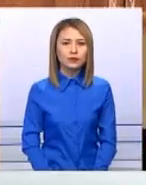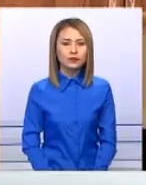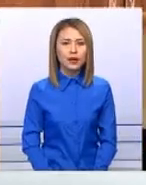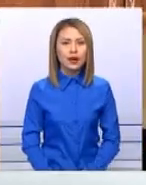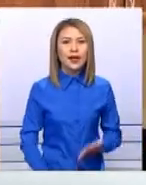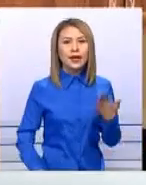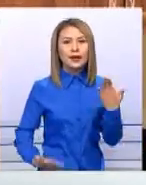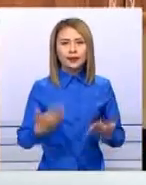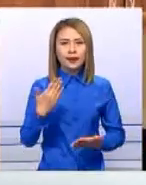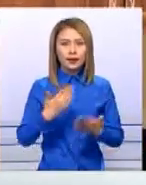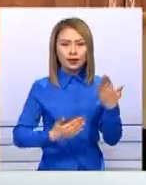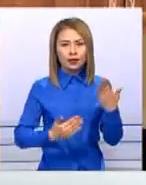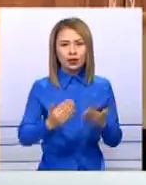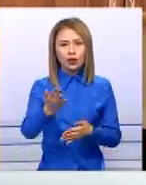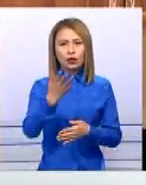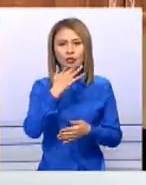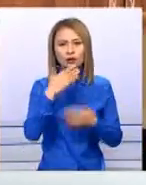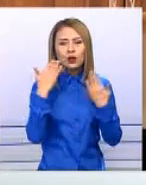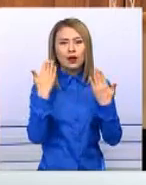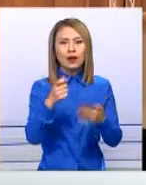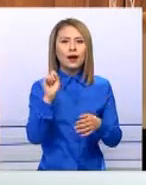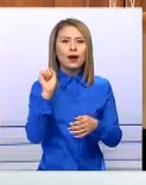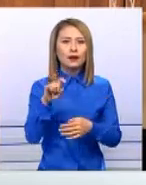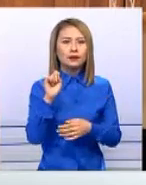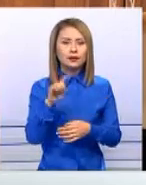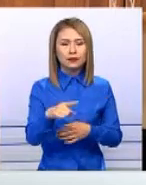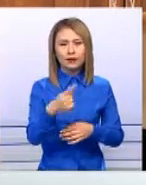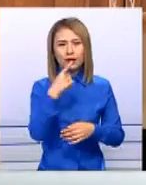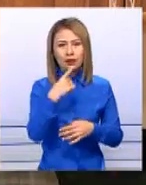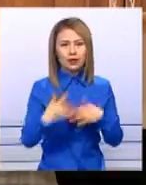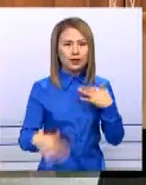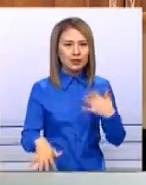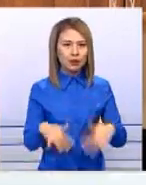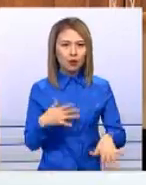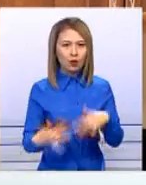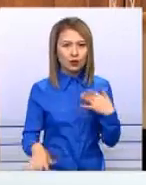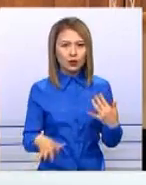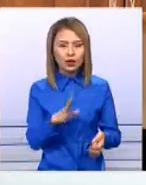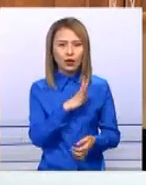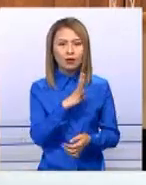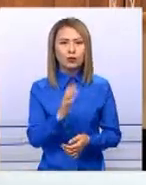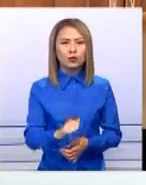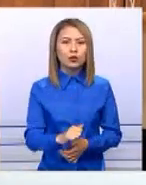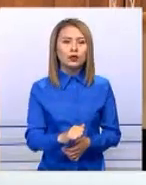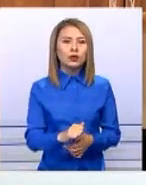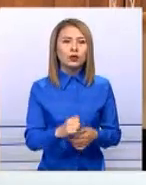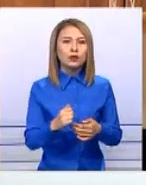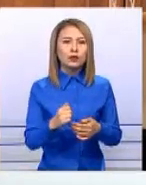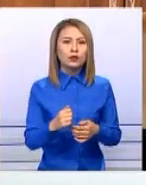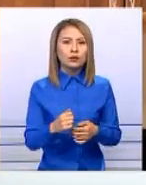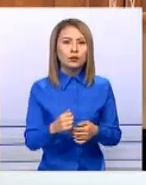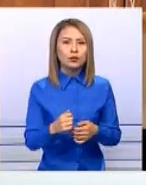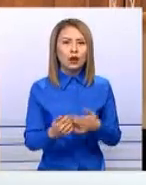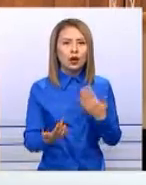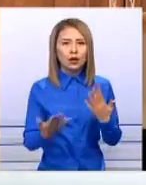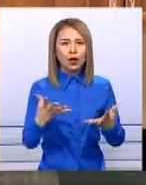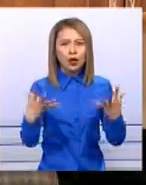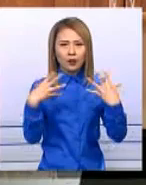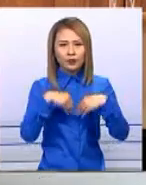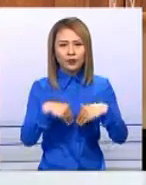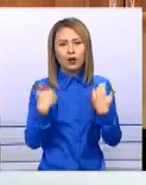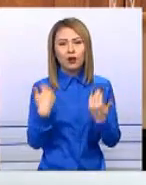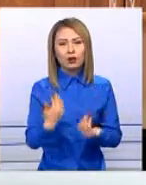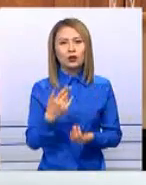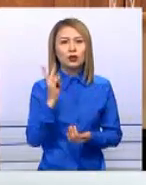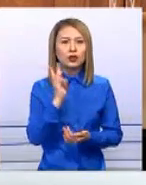Егер де ұлттың алтын тіңі әлсіз болса, ұлттың болмысы солғын болса, әрине жұтып қояды. Міне Нұрсұлтан